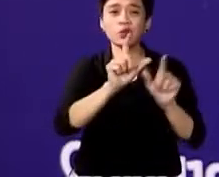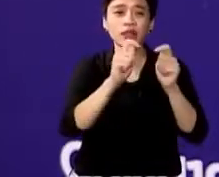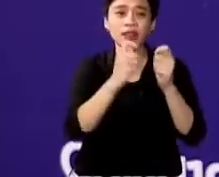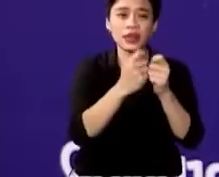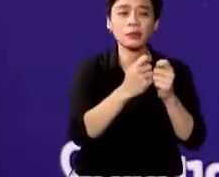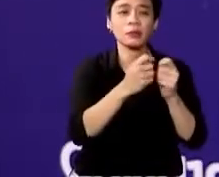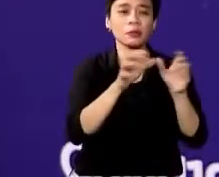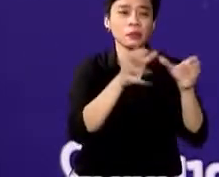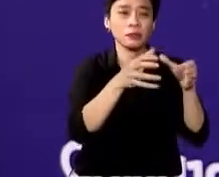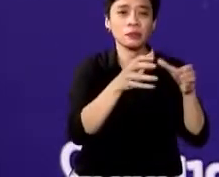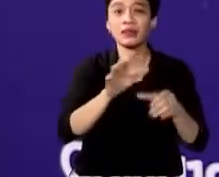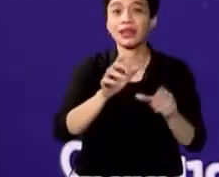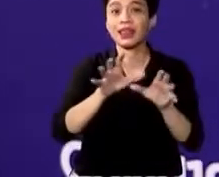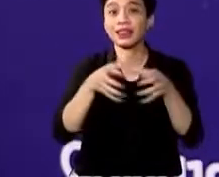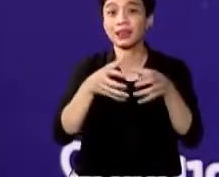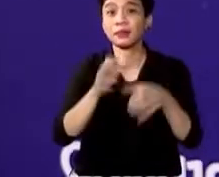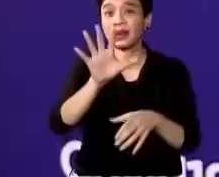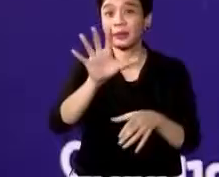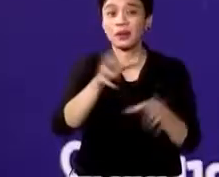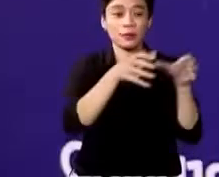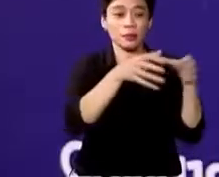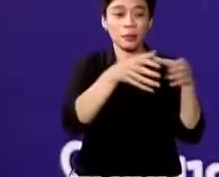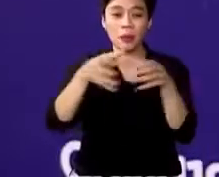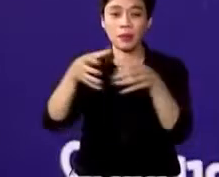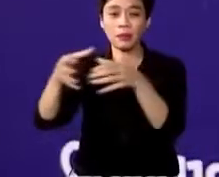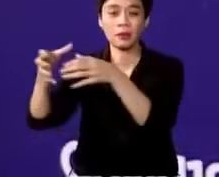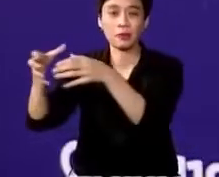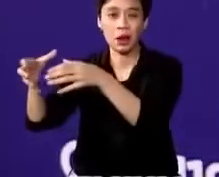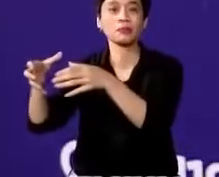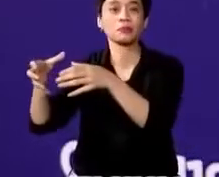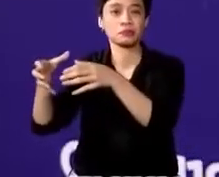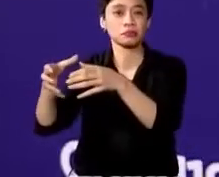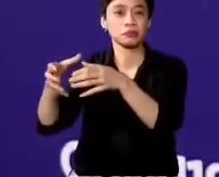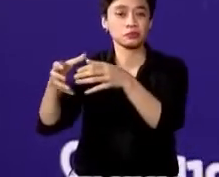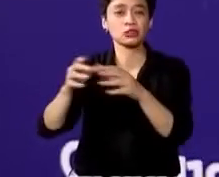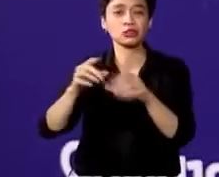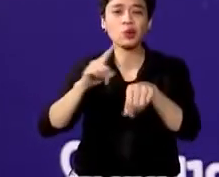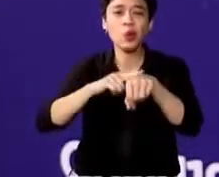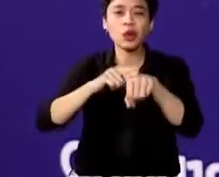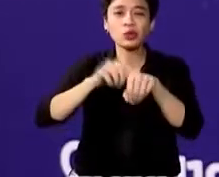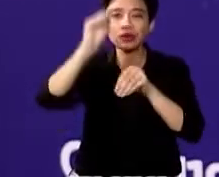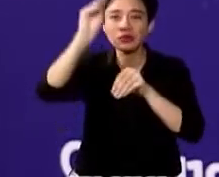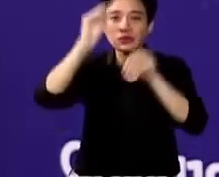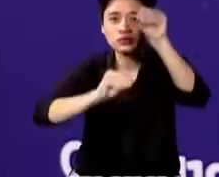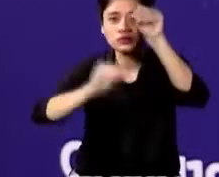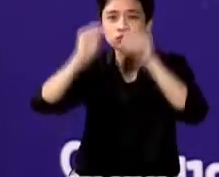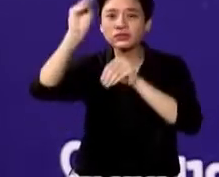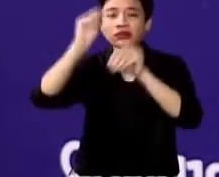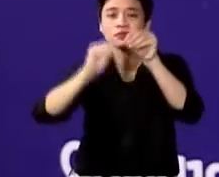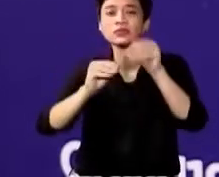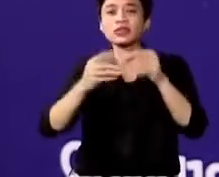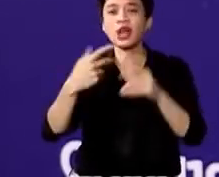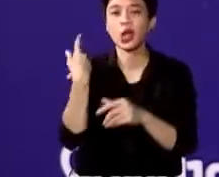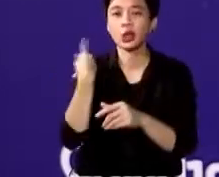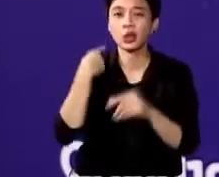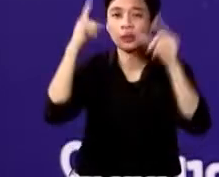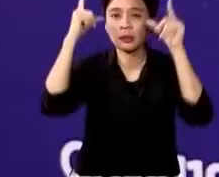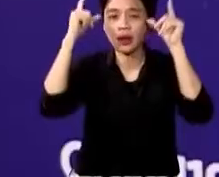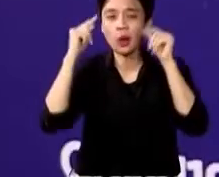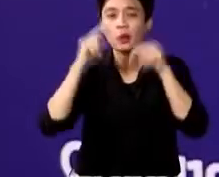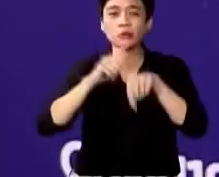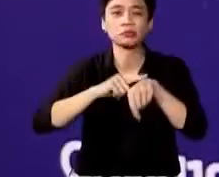jadi kita ada lima tim dalam suatu ee sehari untuk sif bekerja sehingga mereka memang Hanya bekerja 8 jam saat